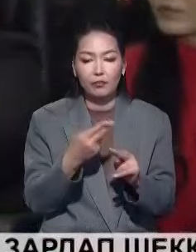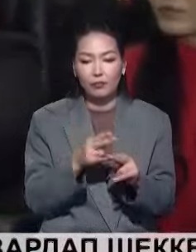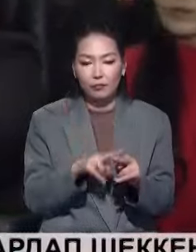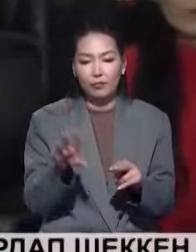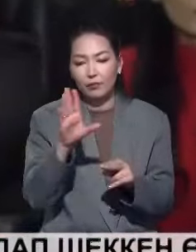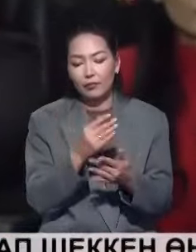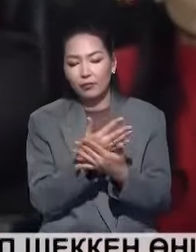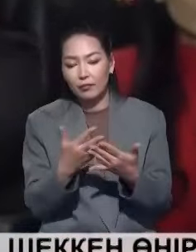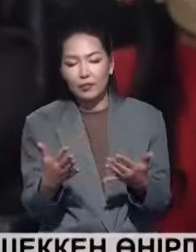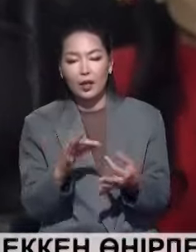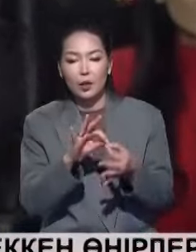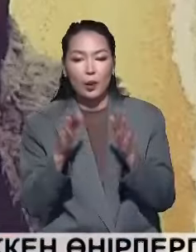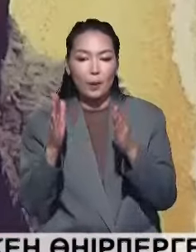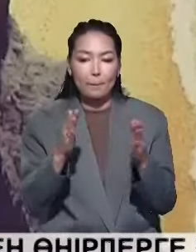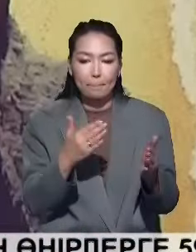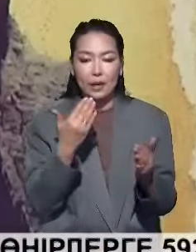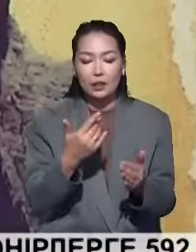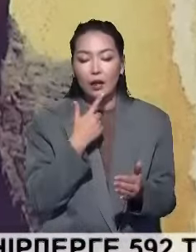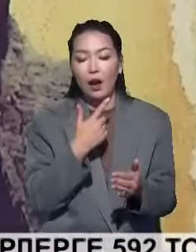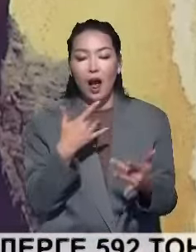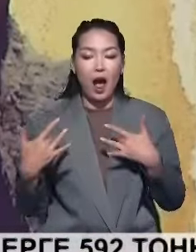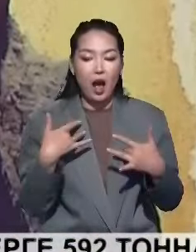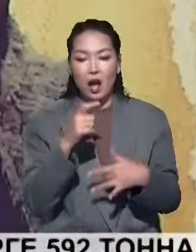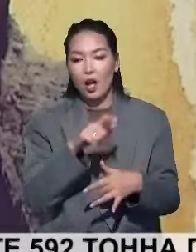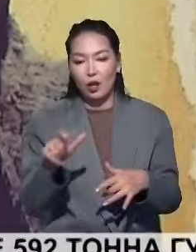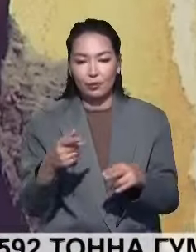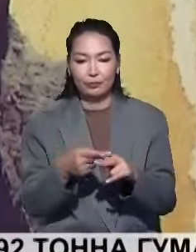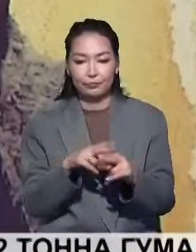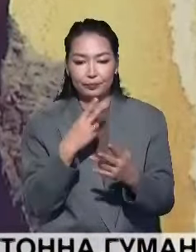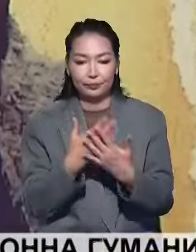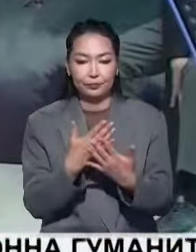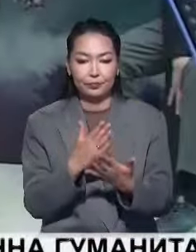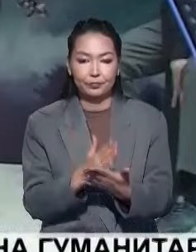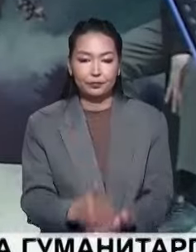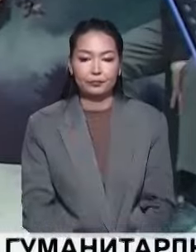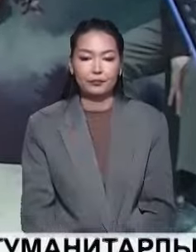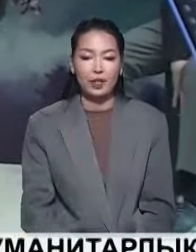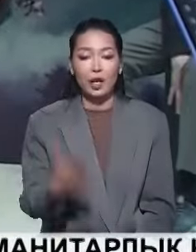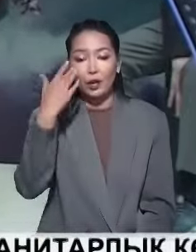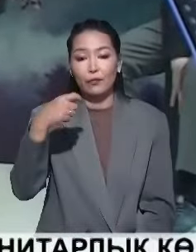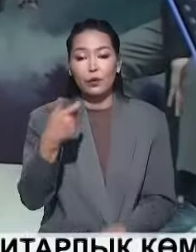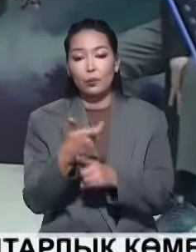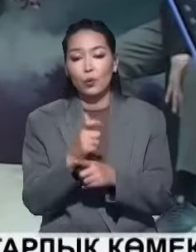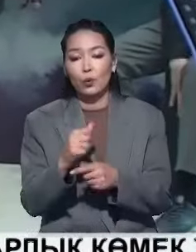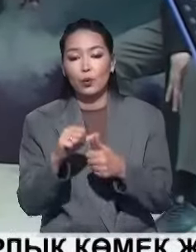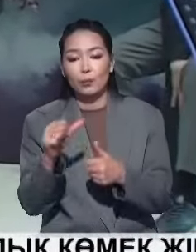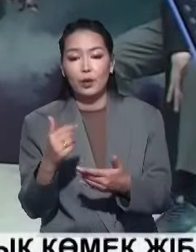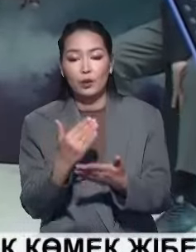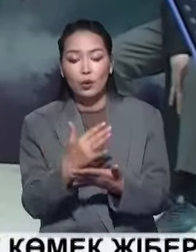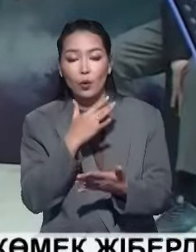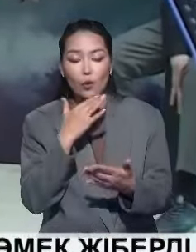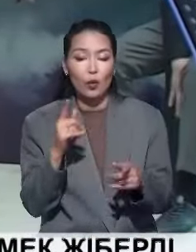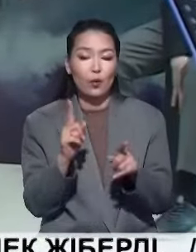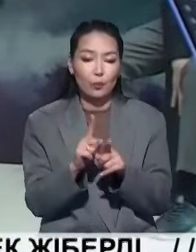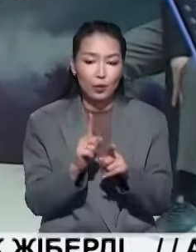қатар баяндайтын бұл туындыдан актерлердің де түйгені мол. Түсірілім барысы өте бөлек. Өзім үшін көп нәрсе ұқтым.